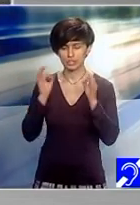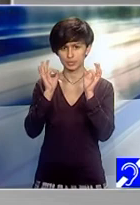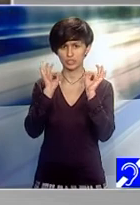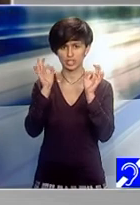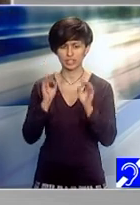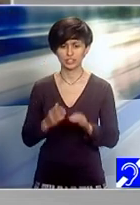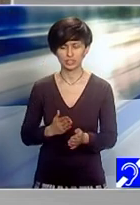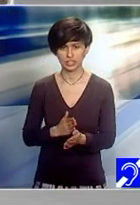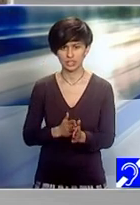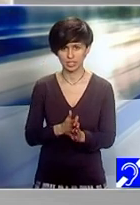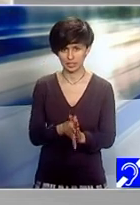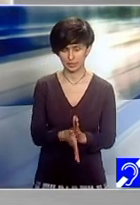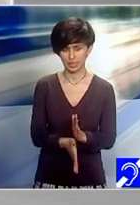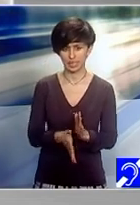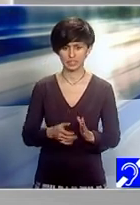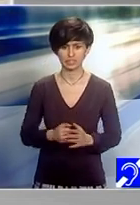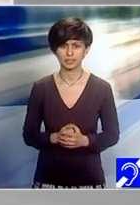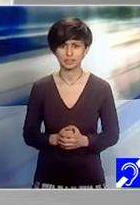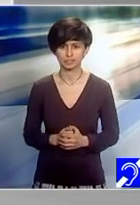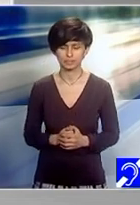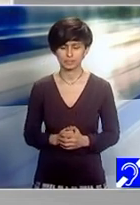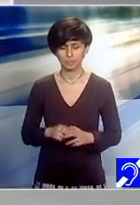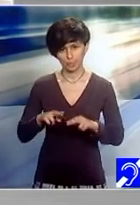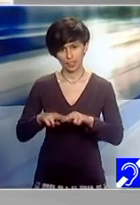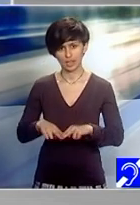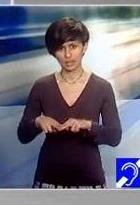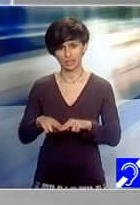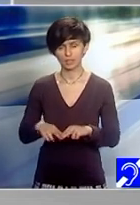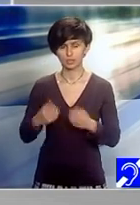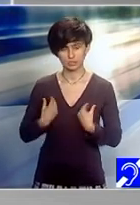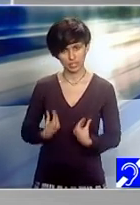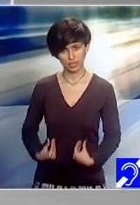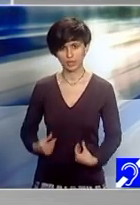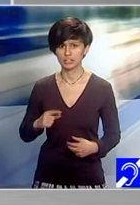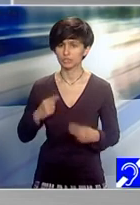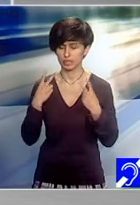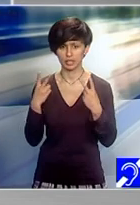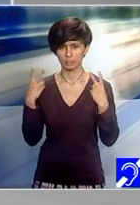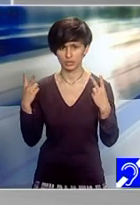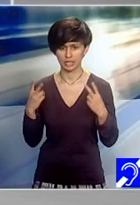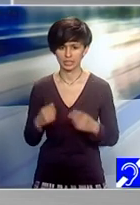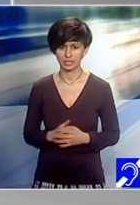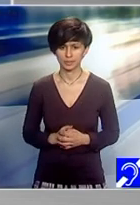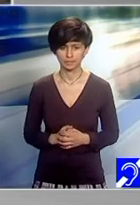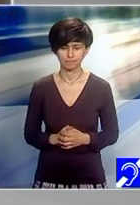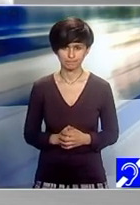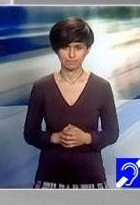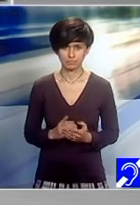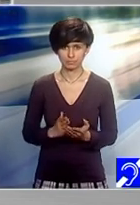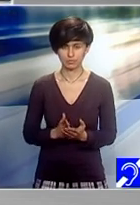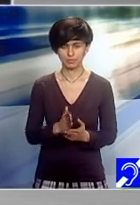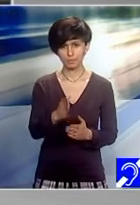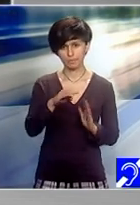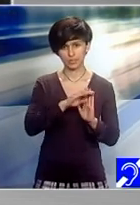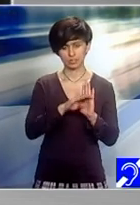că resursele umane sunt extrem de importante și sunt foarte ocupate și atâtea câte sunt. După care urmează un program de investiții în infrastructură cu